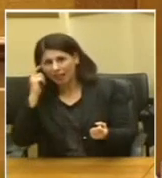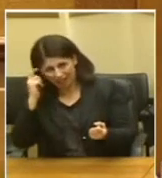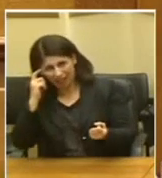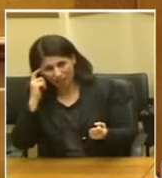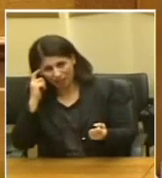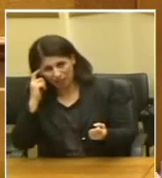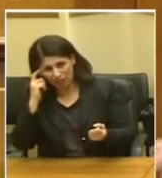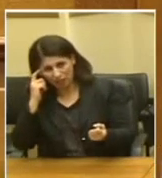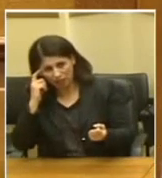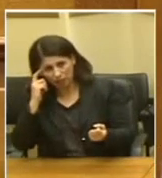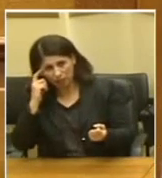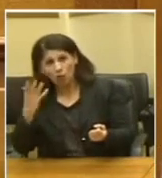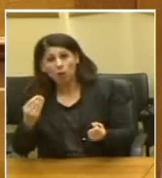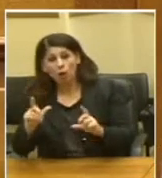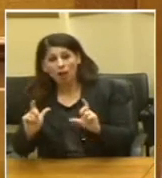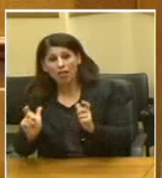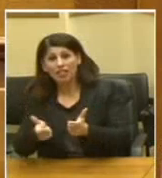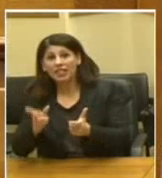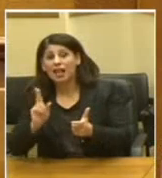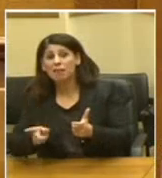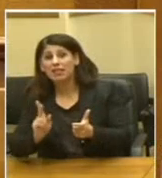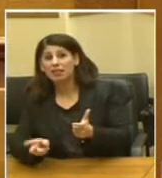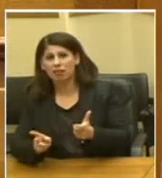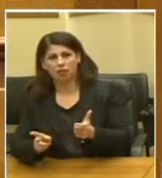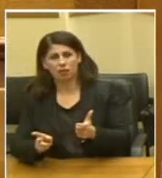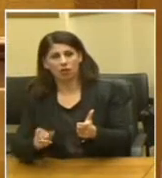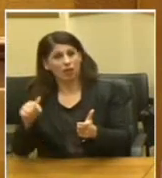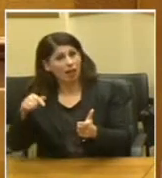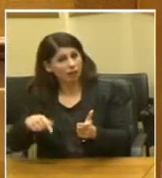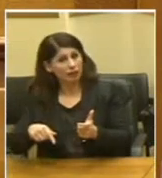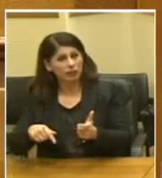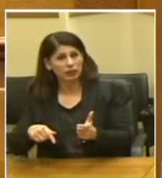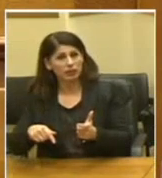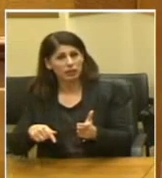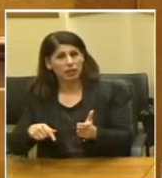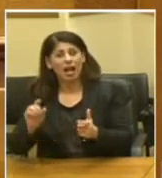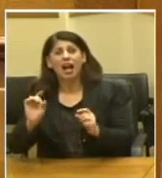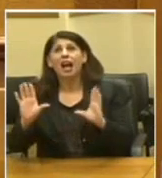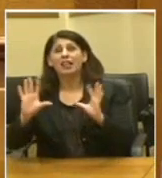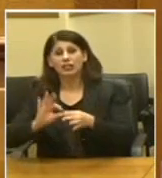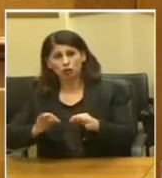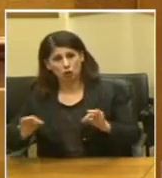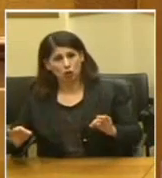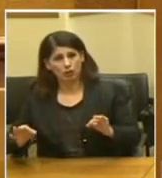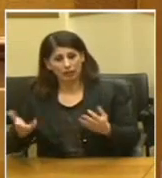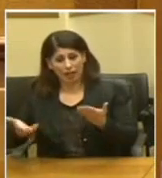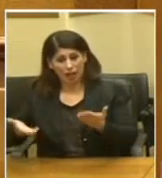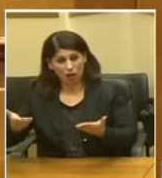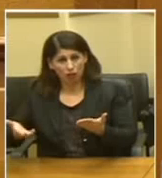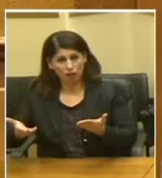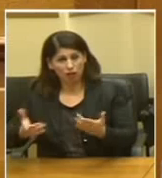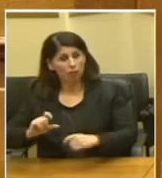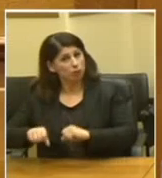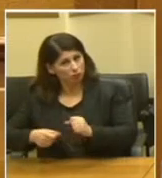Μητσοτάκη, πόσο εθνικά επικίνδυνη είναι αυτή η ανιστόρητη αναλογία την οποία επιχειρήσατε?